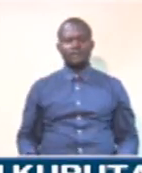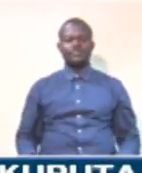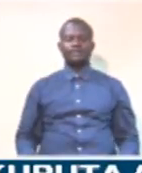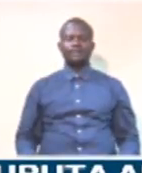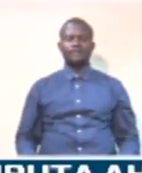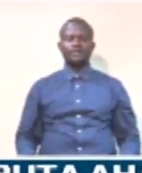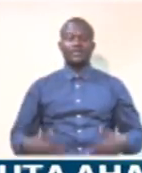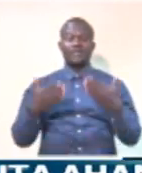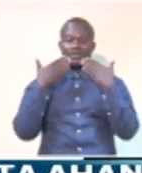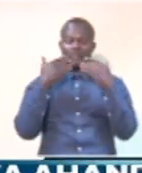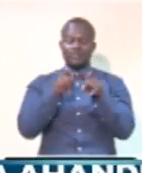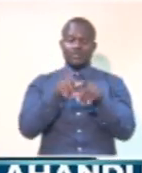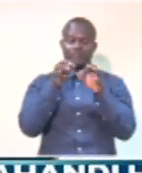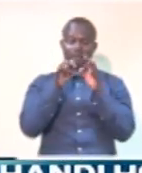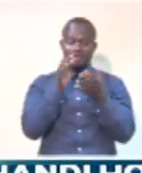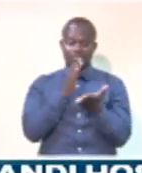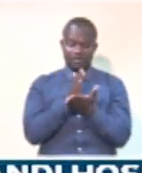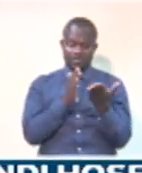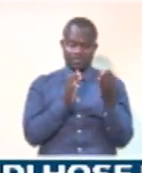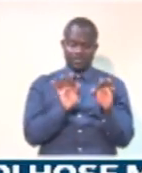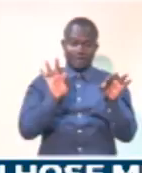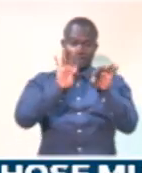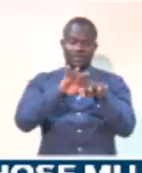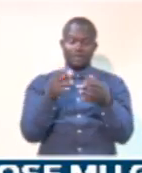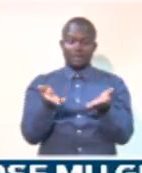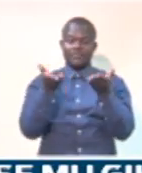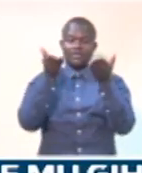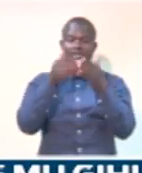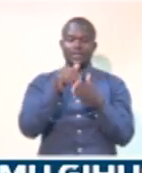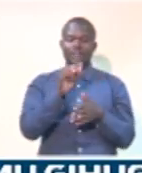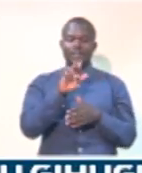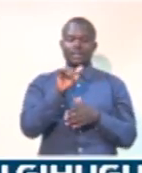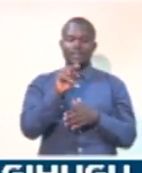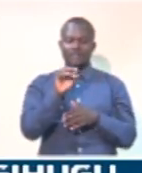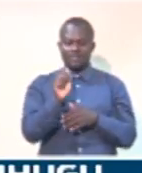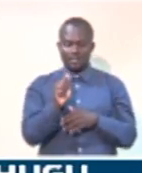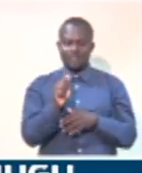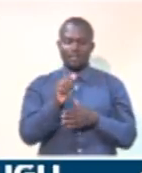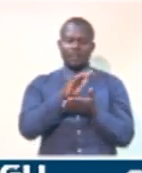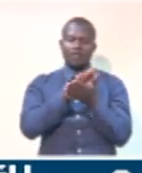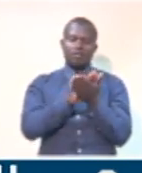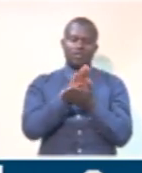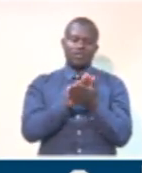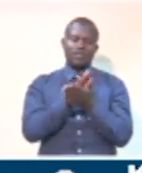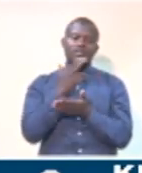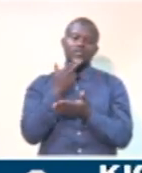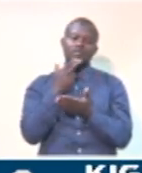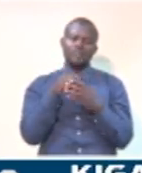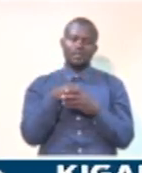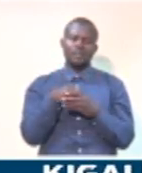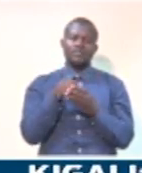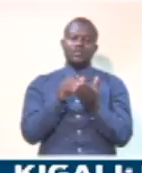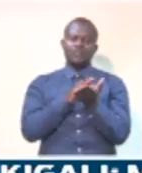urakoze nkuko bivuga nibyo ibiciro byarazamutse ifarini amavuta isukari